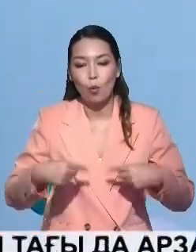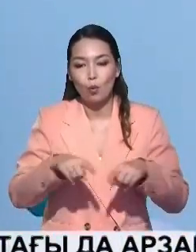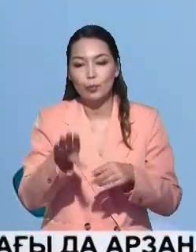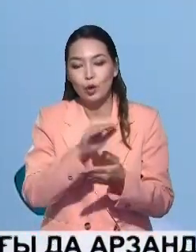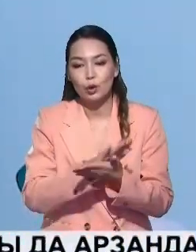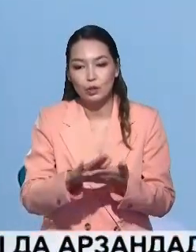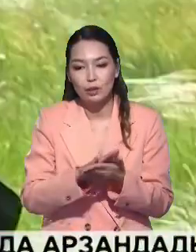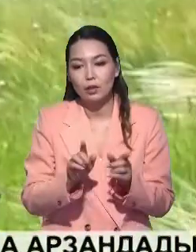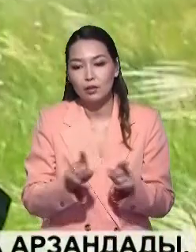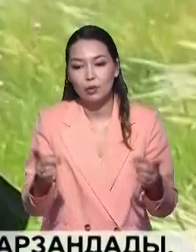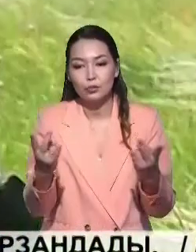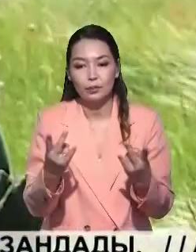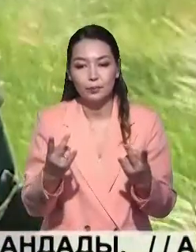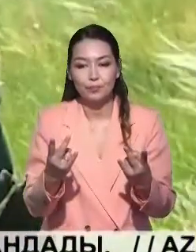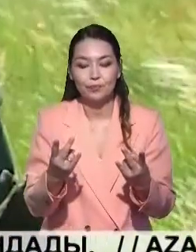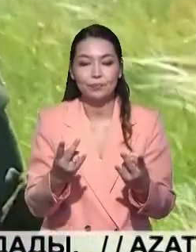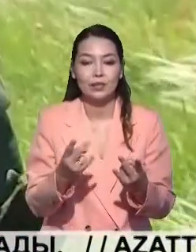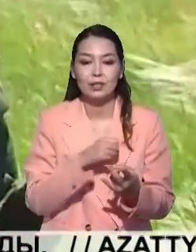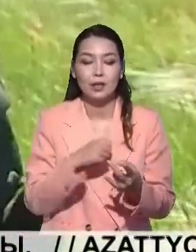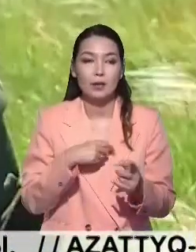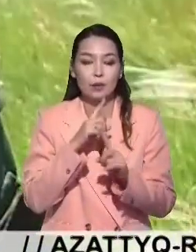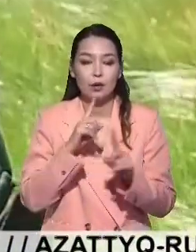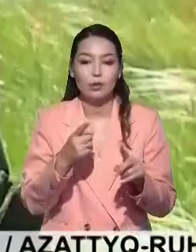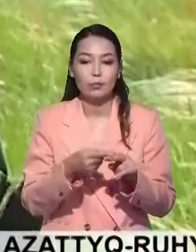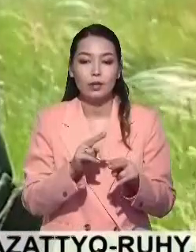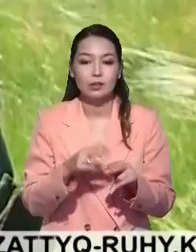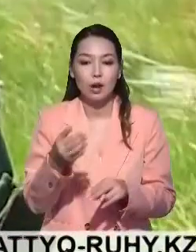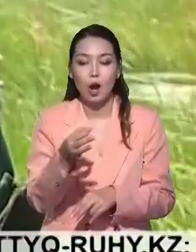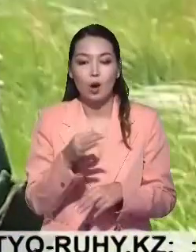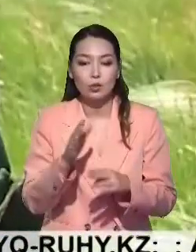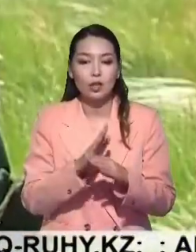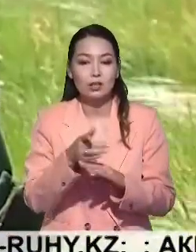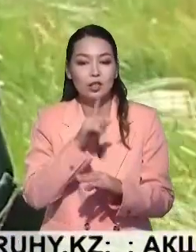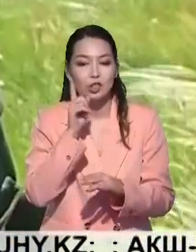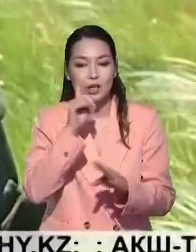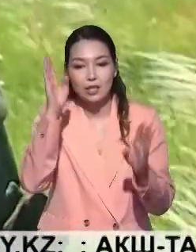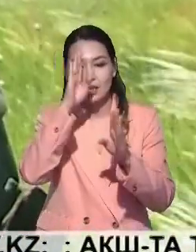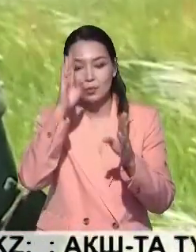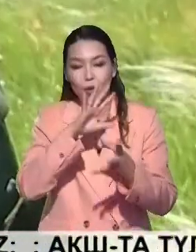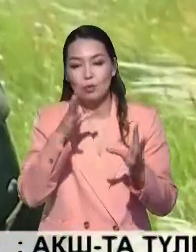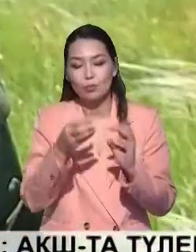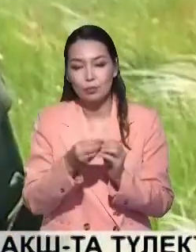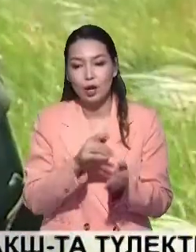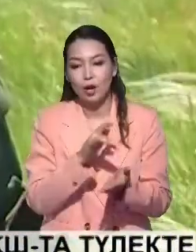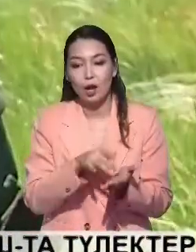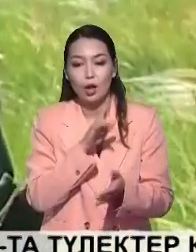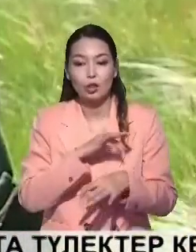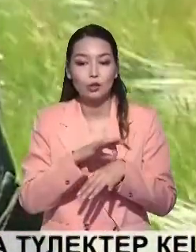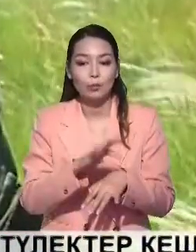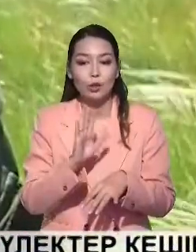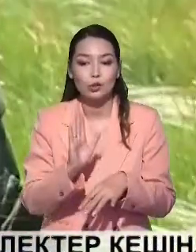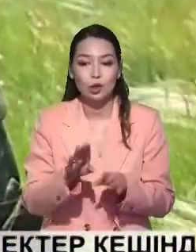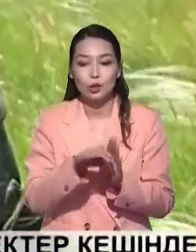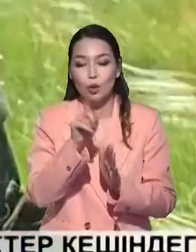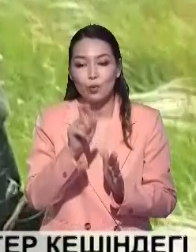ұстауды насихаттауымыз керек. Ең ерекшелігі бұл жерде біз аудандарға кіріп, жастармен экологиялық сана бойынша жұмыс жасаймыз, депутаттар